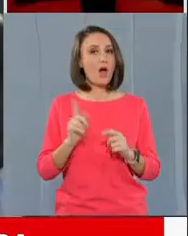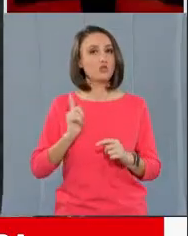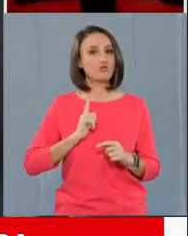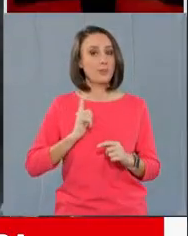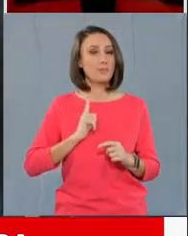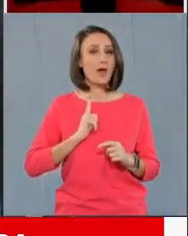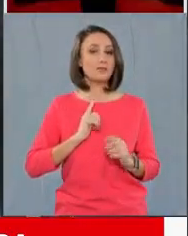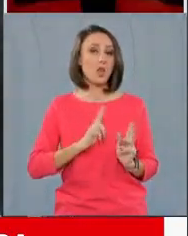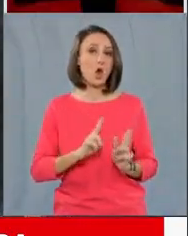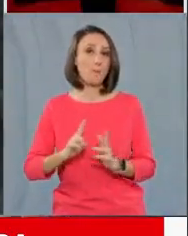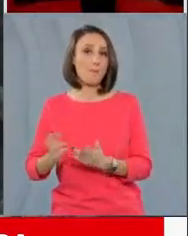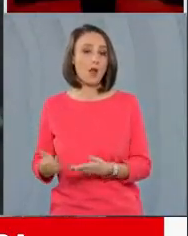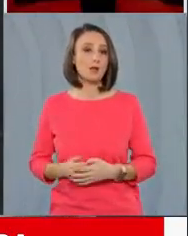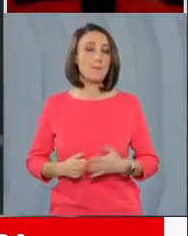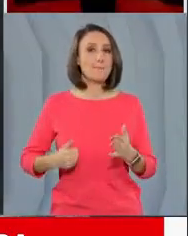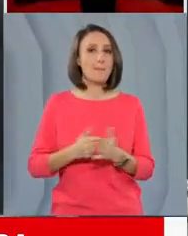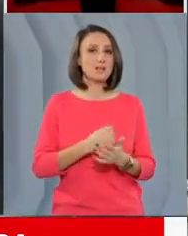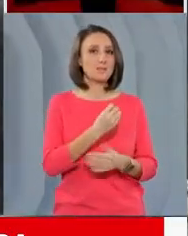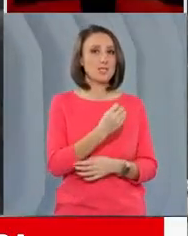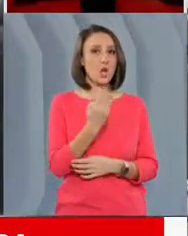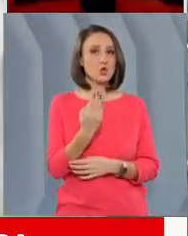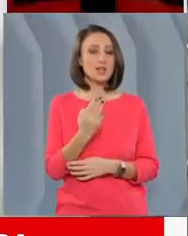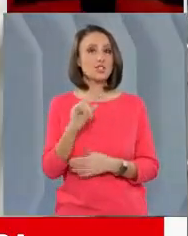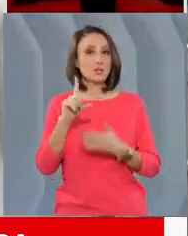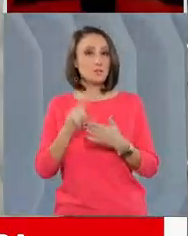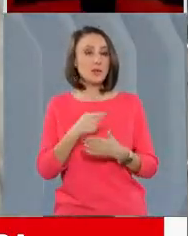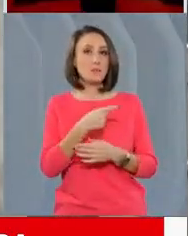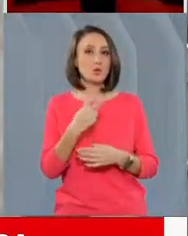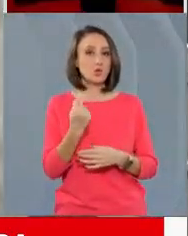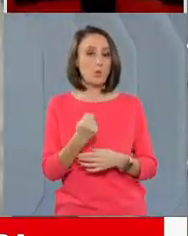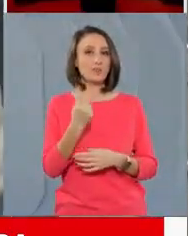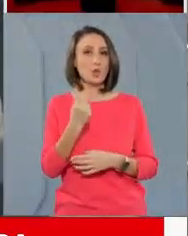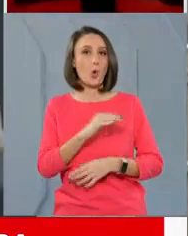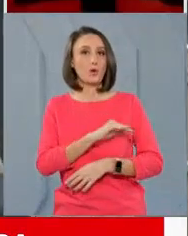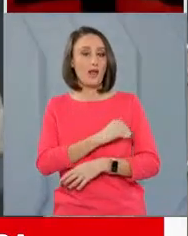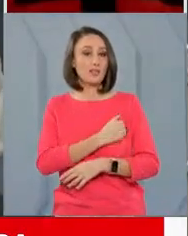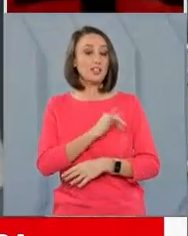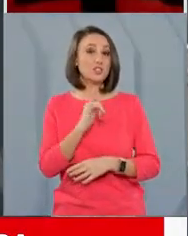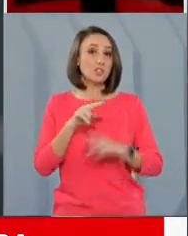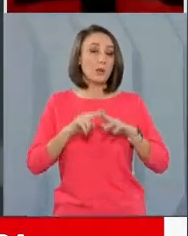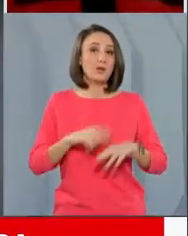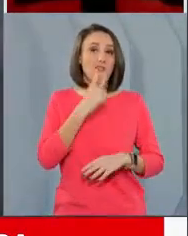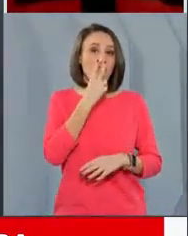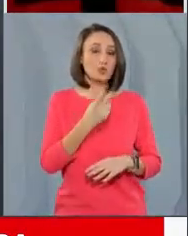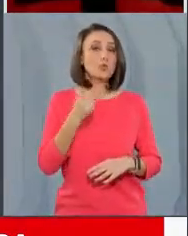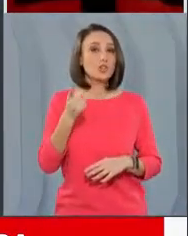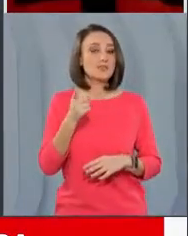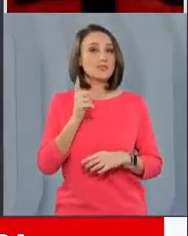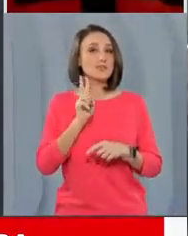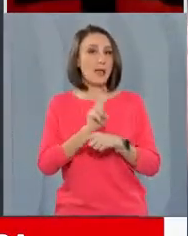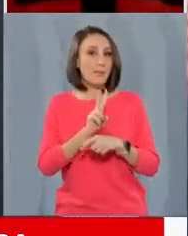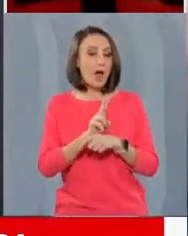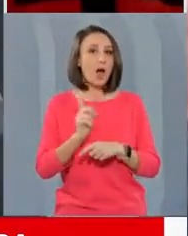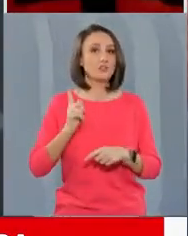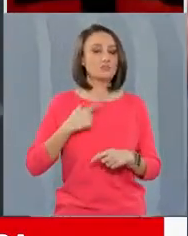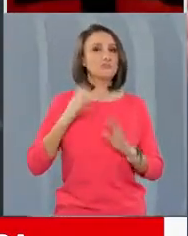normalul perioadei în toată țara, maxime 0,6 și minime între minus 8 și 2 grade și rămâne de văzut acel semnal care tot